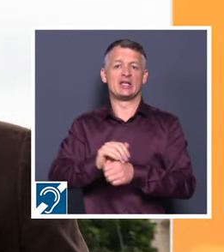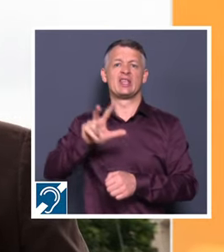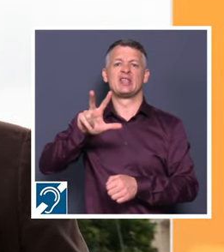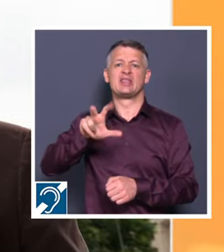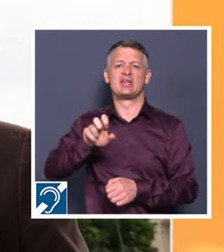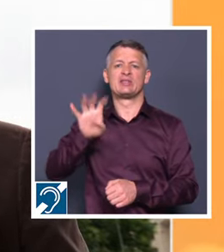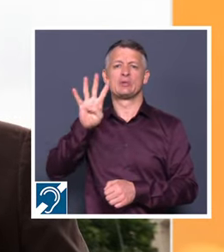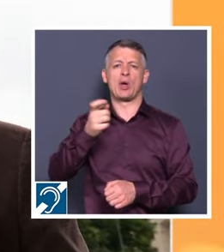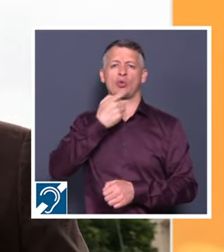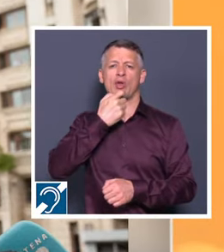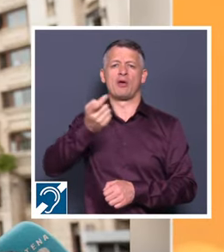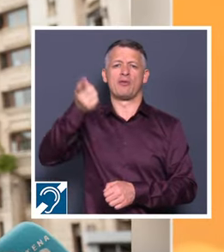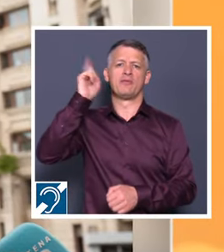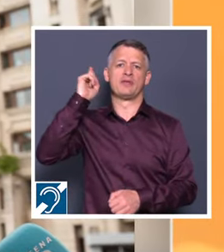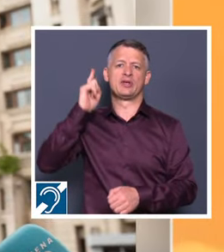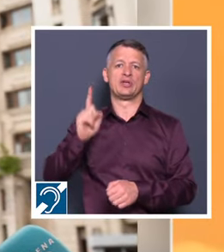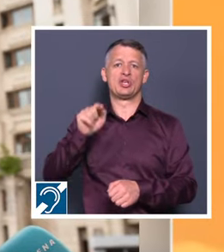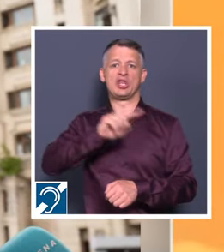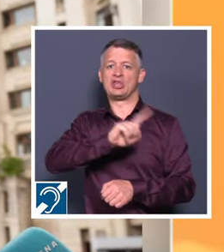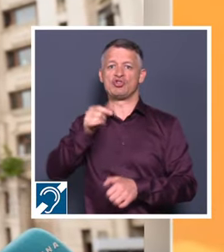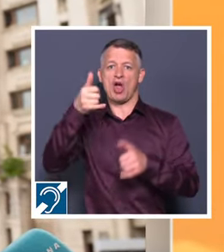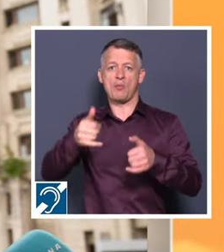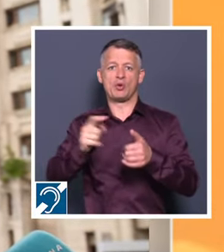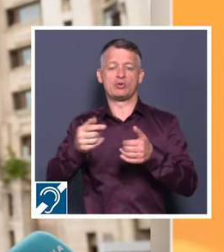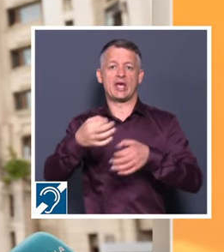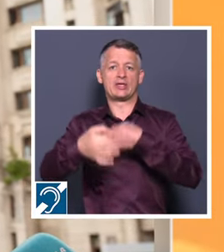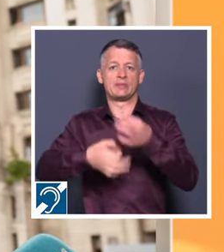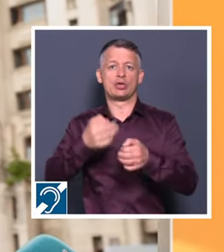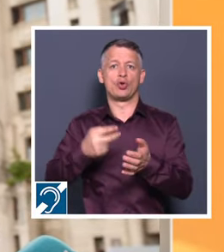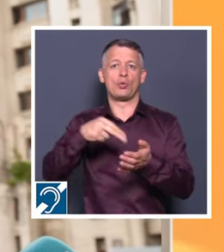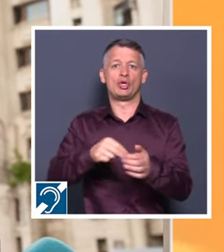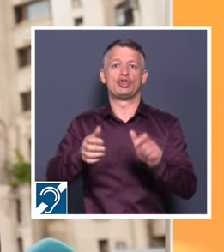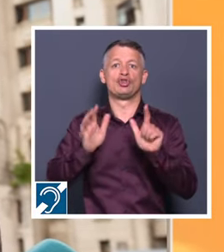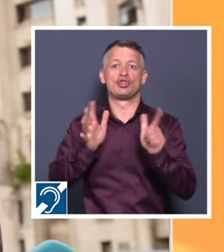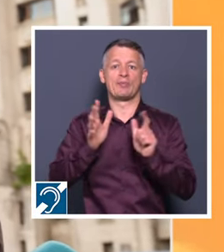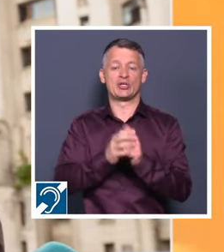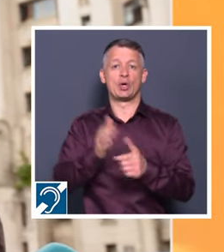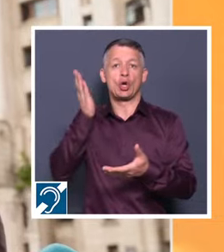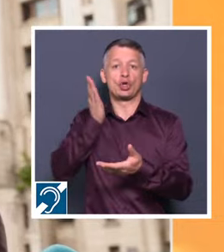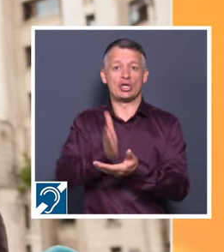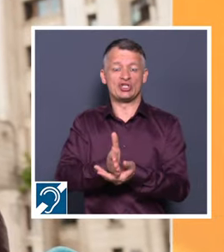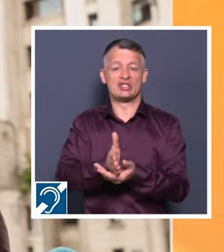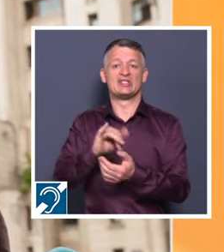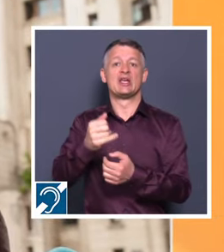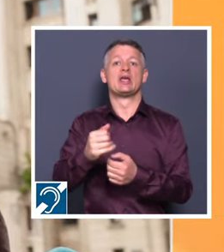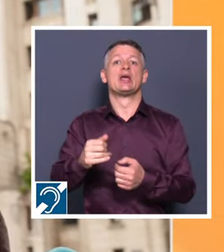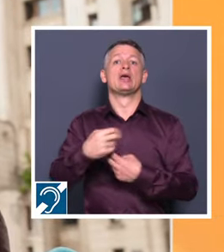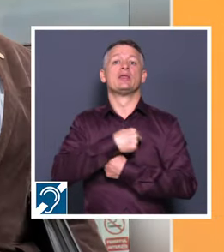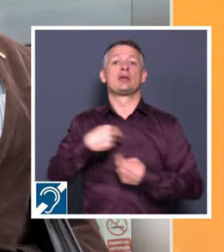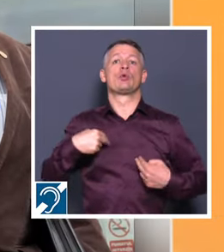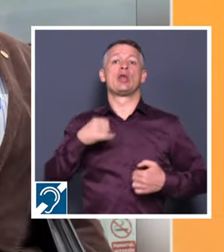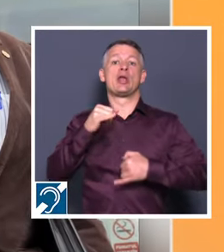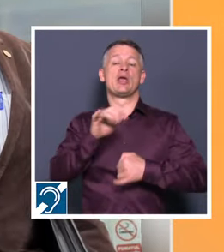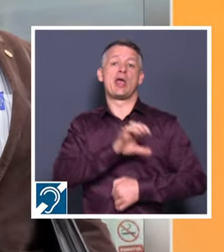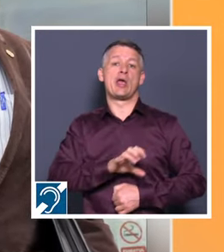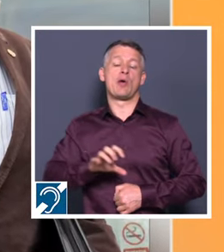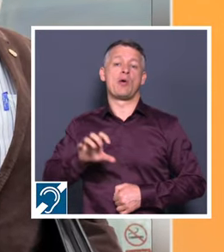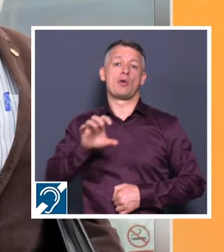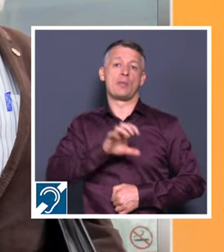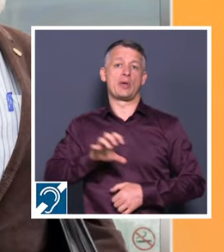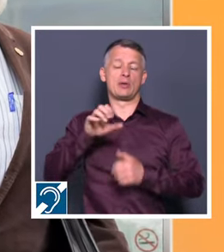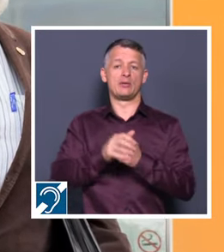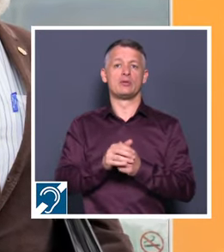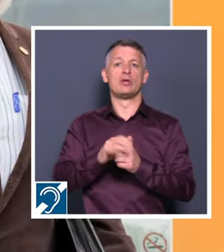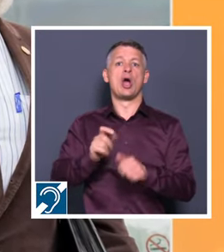ani și iată, nici acum nu s-a făcut lumină. În 2017, o decizie a Curții Europene pentru Drepturile Omului a obligat statul român să ia